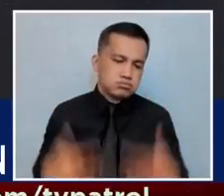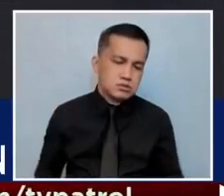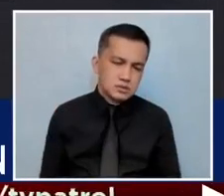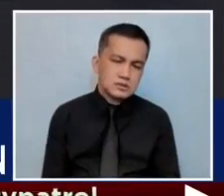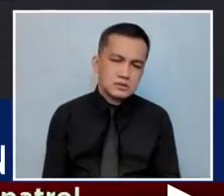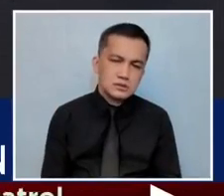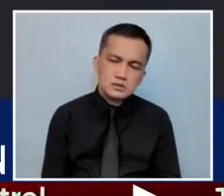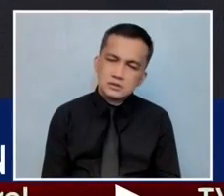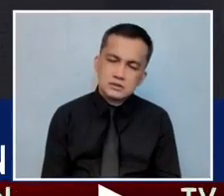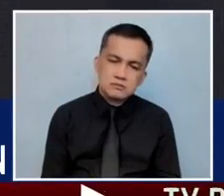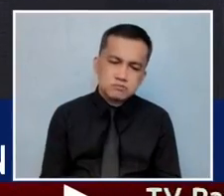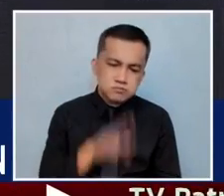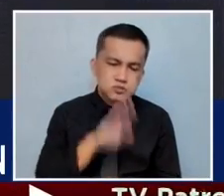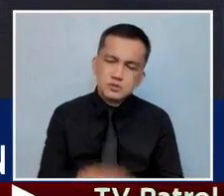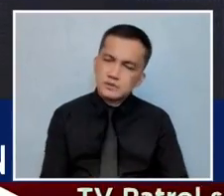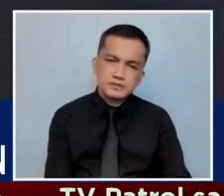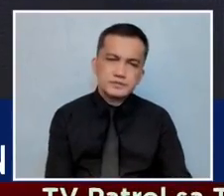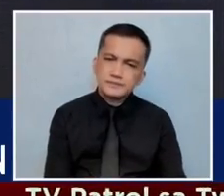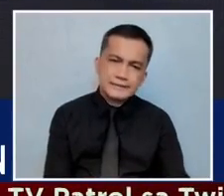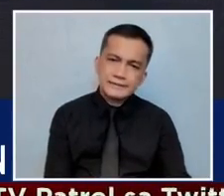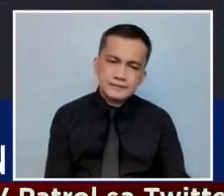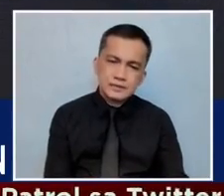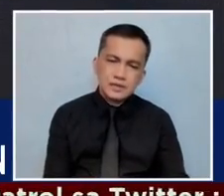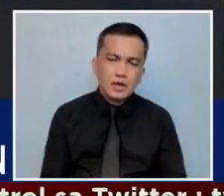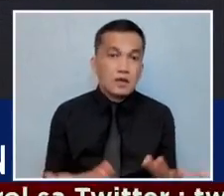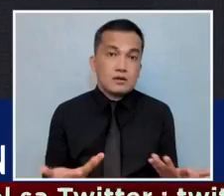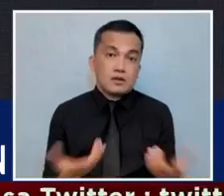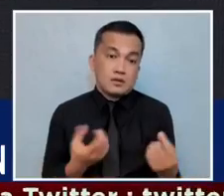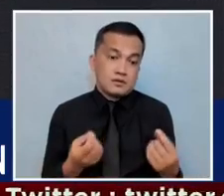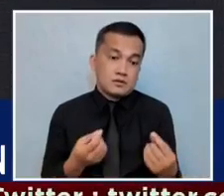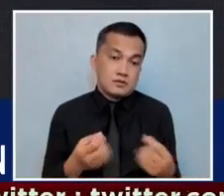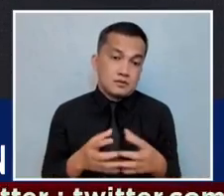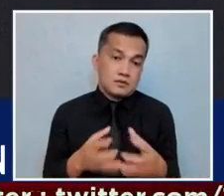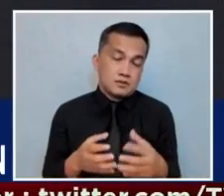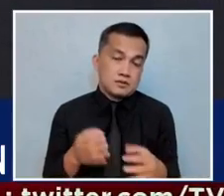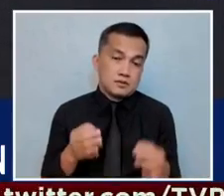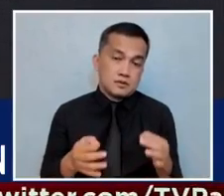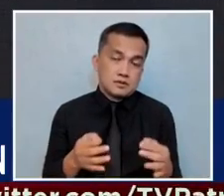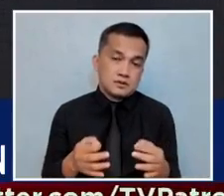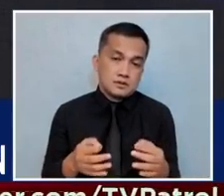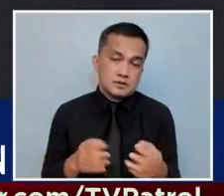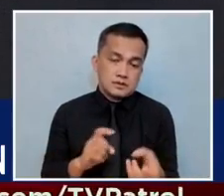devastated. Pero we can only do so much as judges, pero iba pa rin talaga yung voting. And